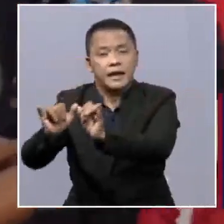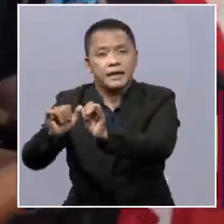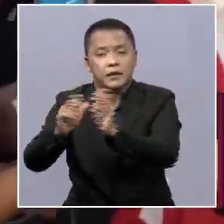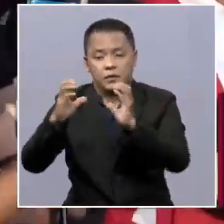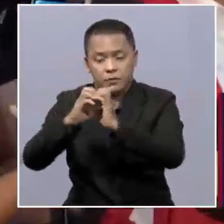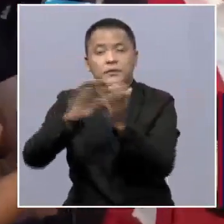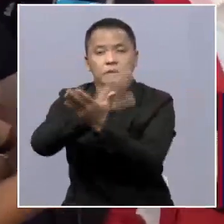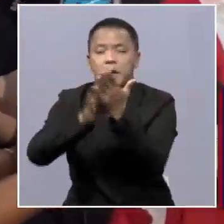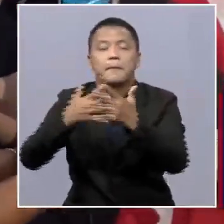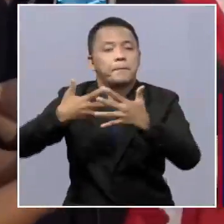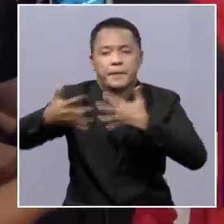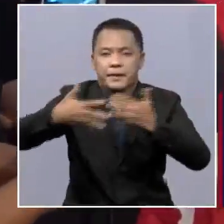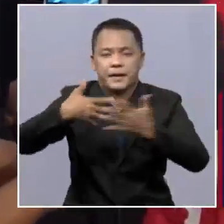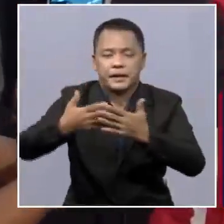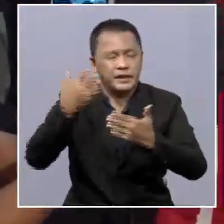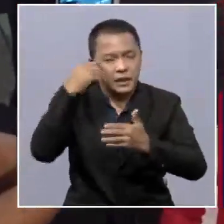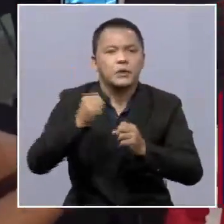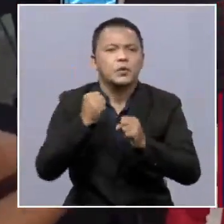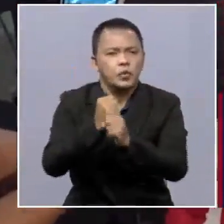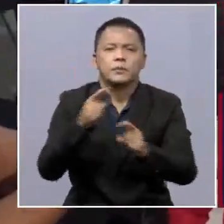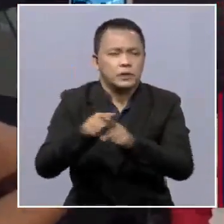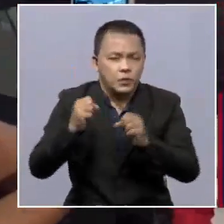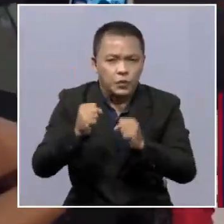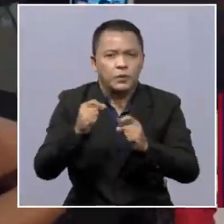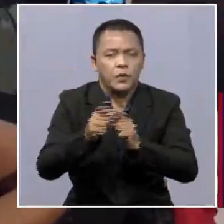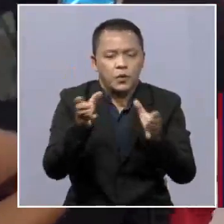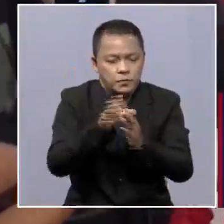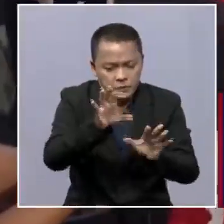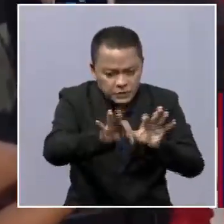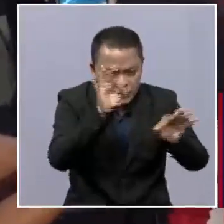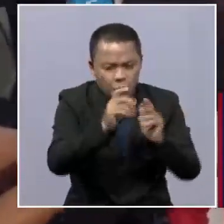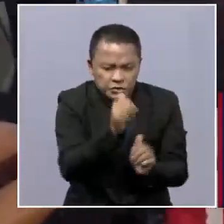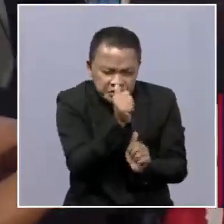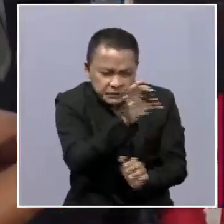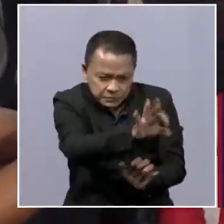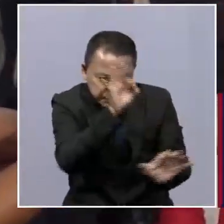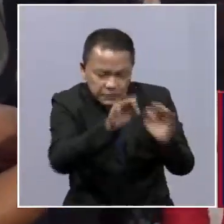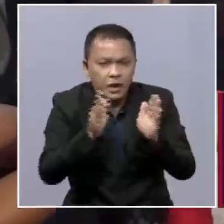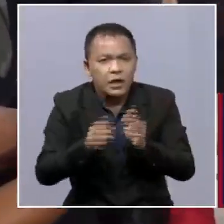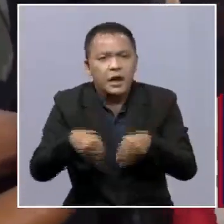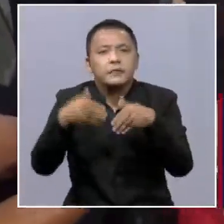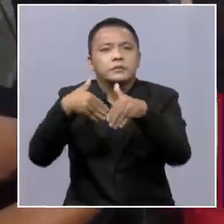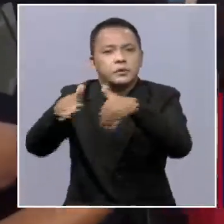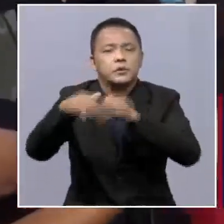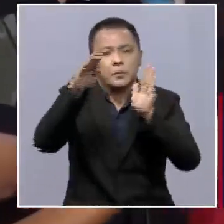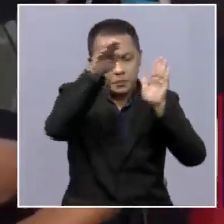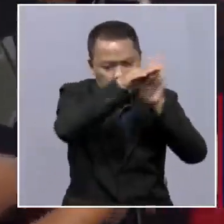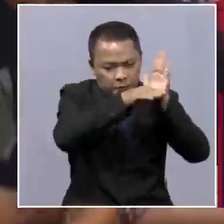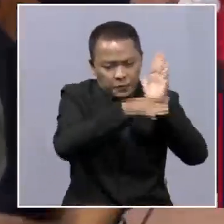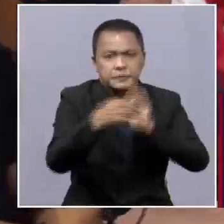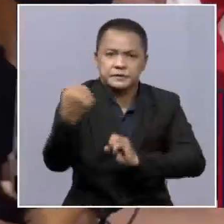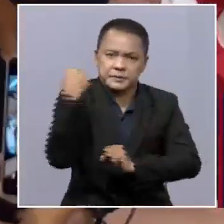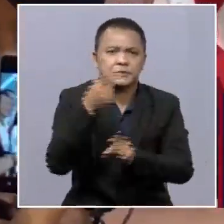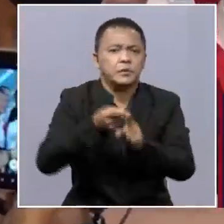ใจไทยก็ไม่เป็นไรเราจะลุยเหมือนเดิมพรรคจะเลือกคนที่มีคุณภาพให้กับประชาชนเสมอนโยบายของพรรคเข้ม